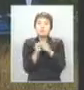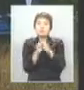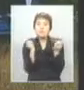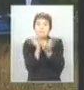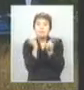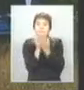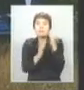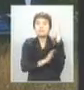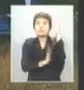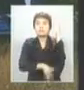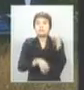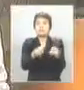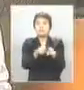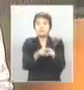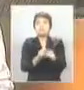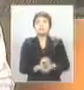อนน